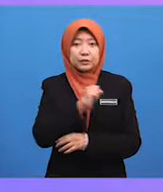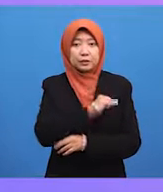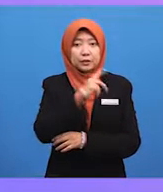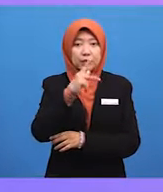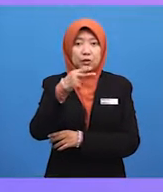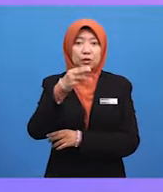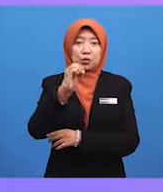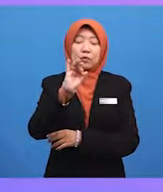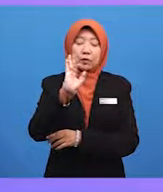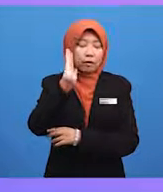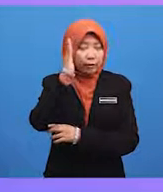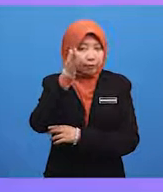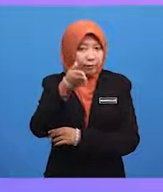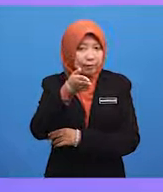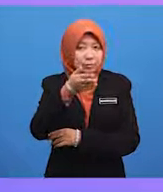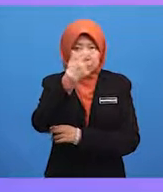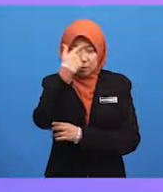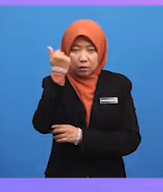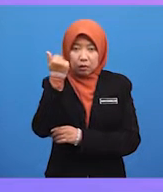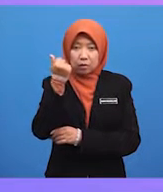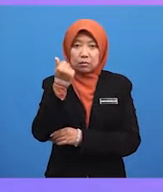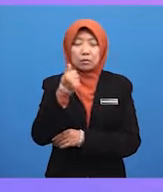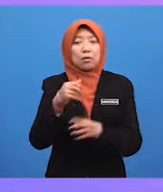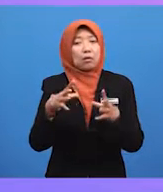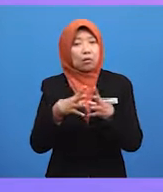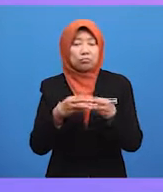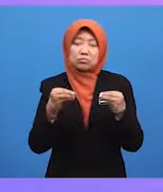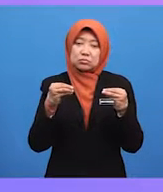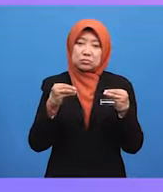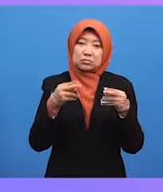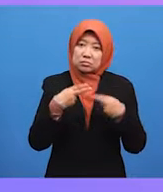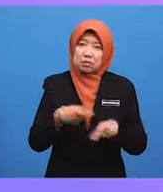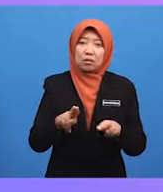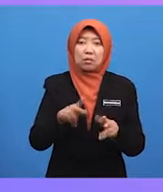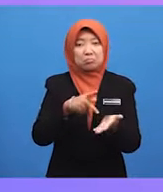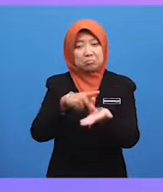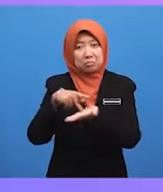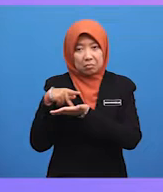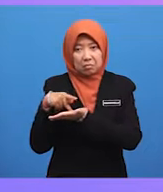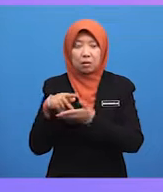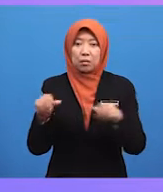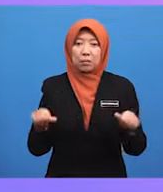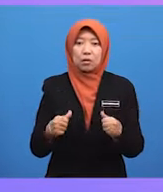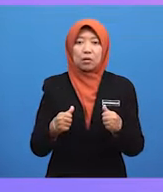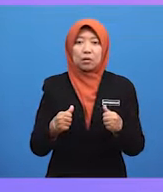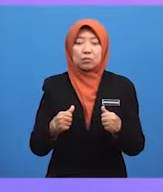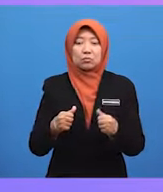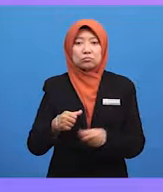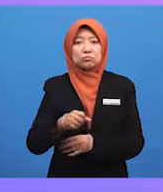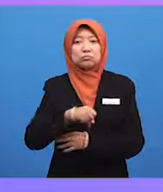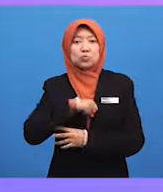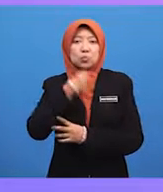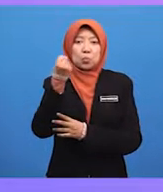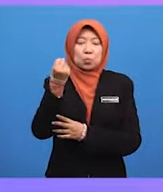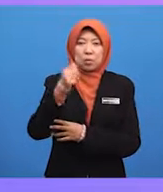khafi akan mengakibatkan terhapusnya pahala amalan. Pelakunya mempunyai sifat sombong dan